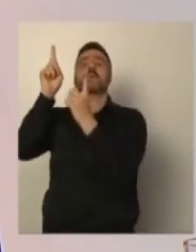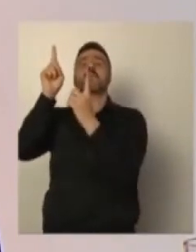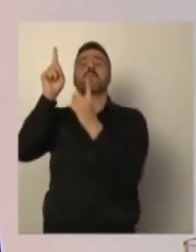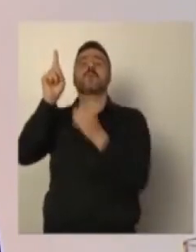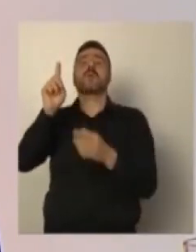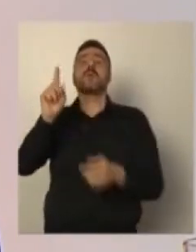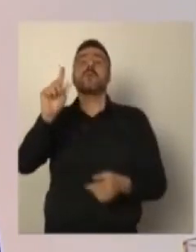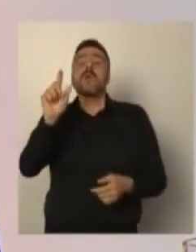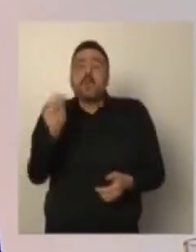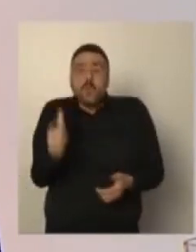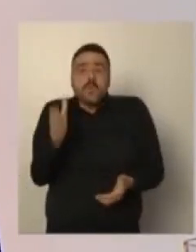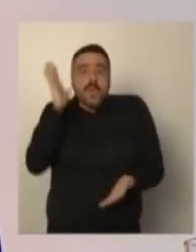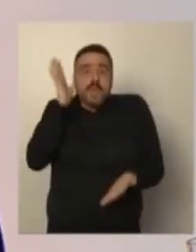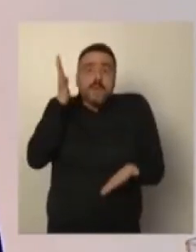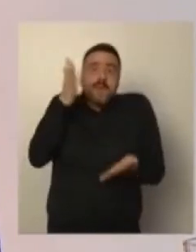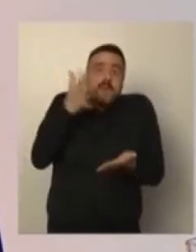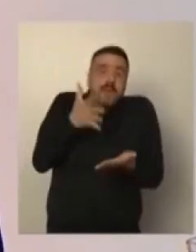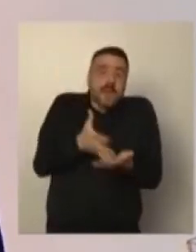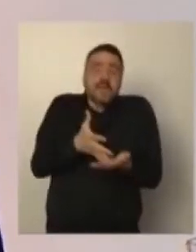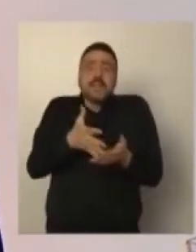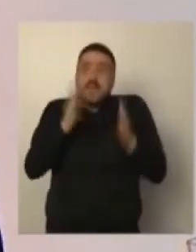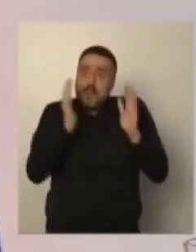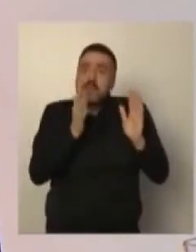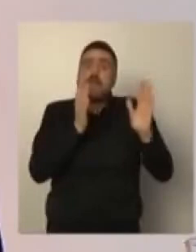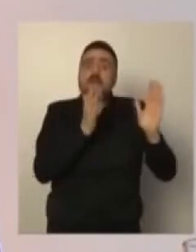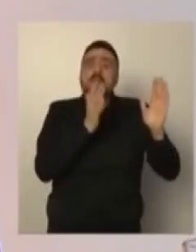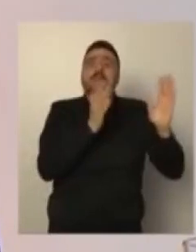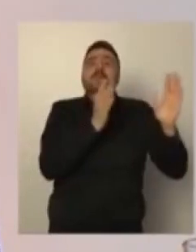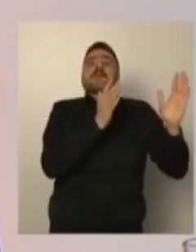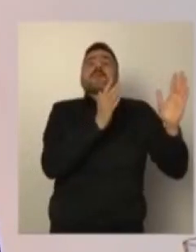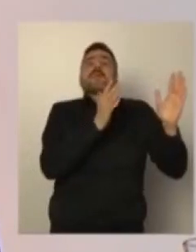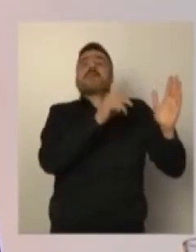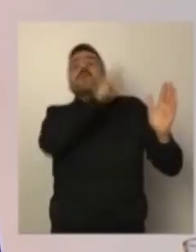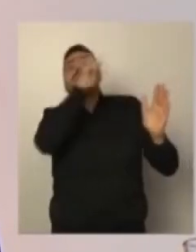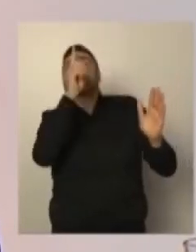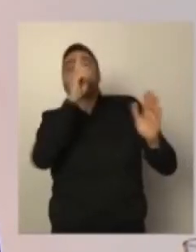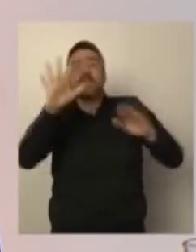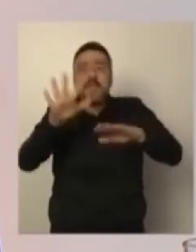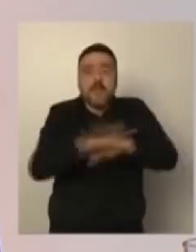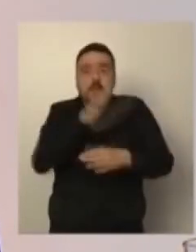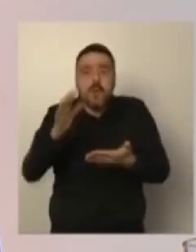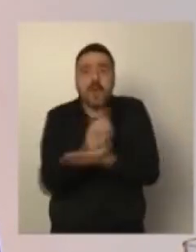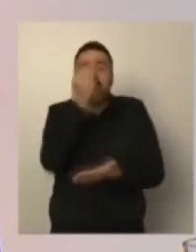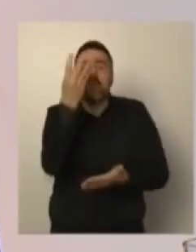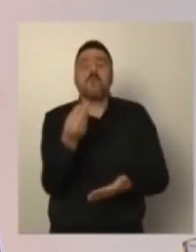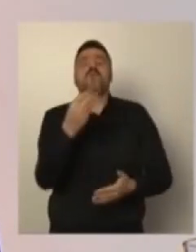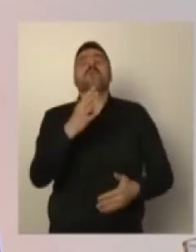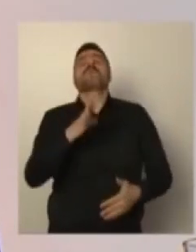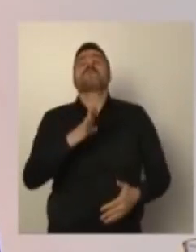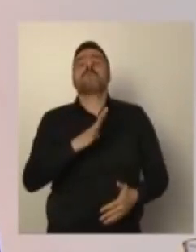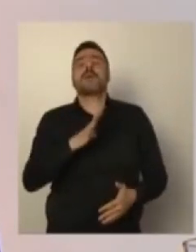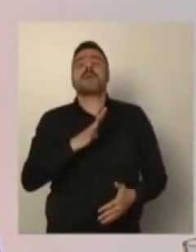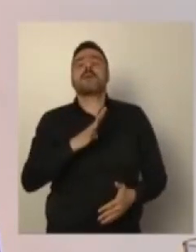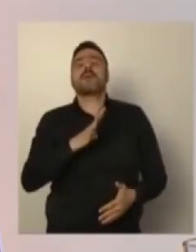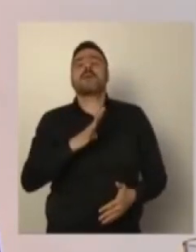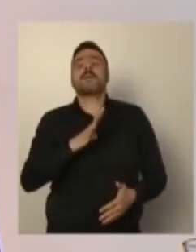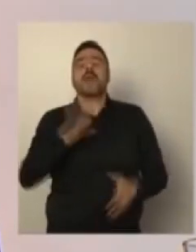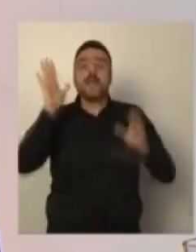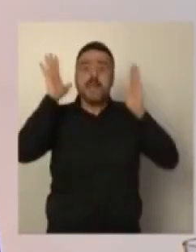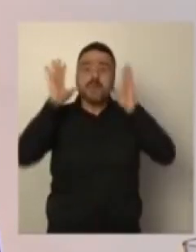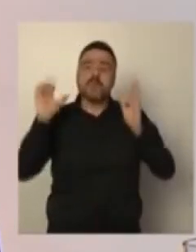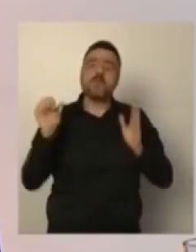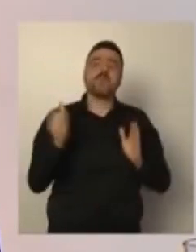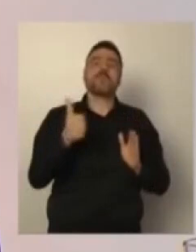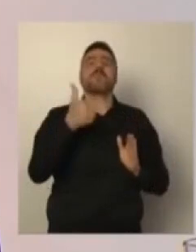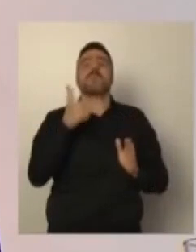bu namazı kılarlarsa cümle gök ehlin sevabını alırlar diyor. Alırlar.